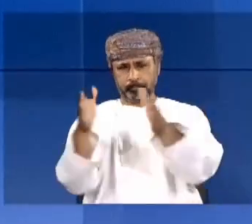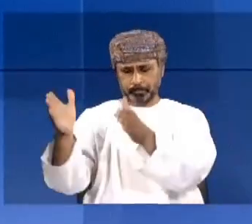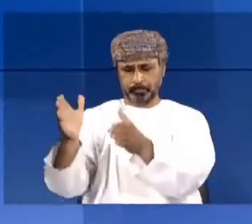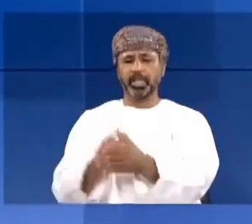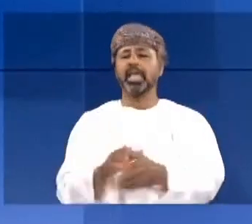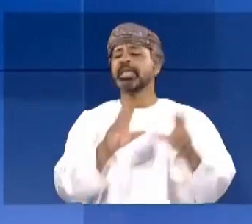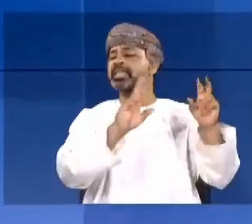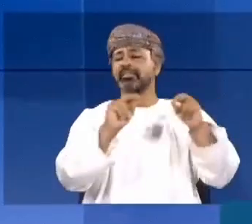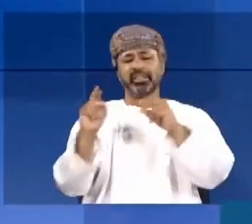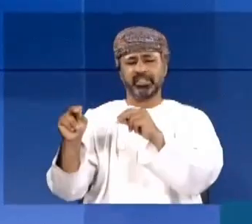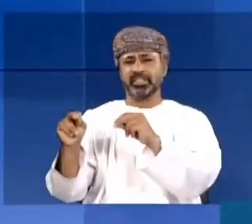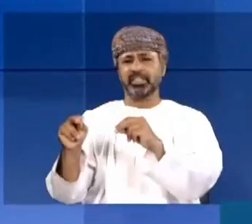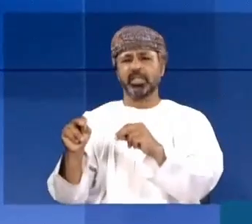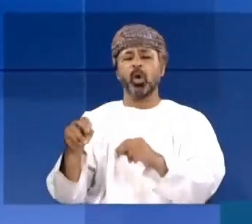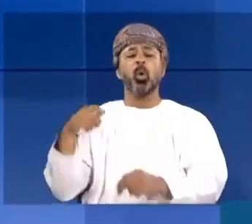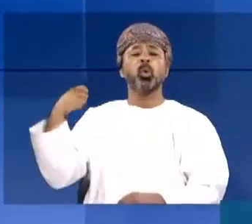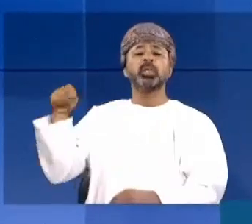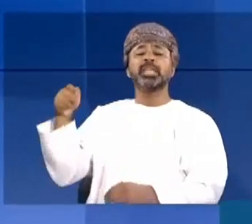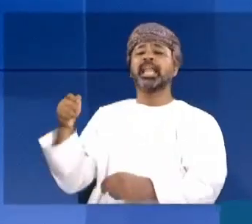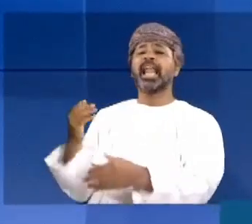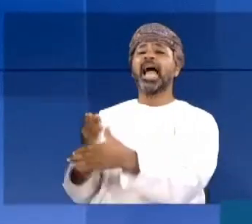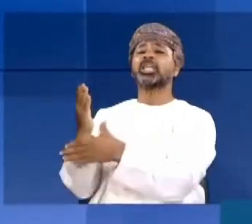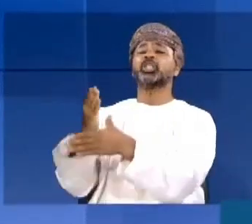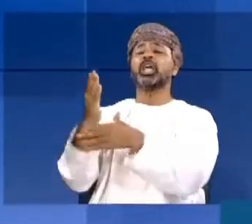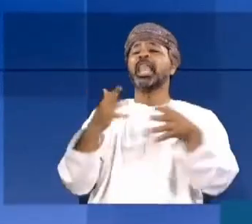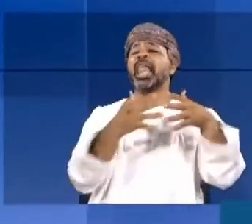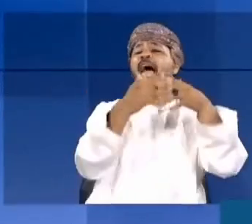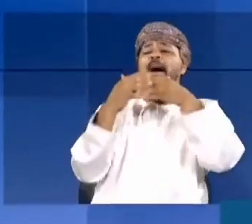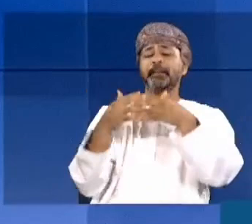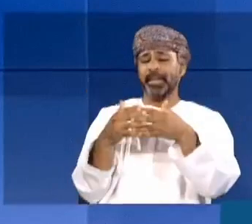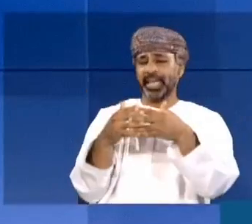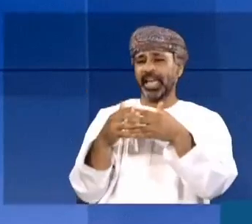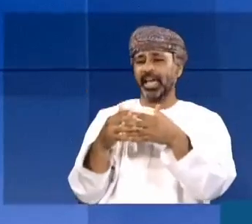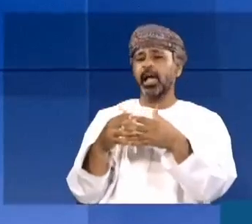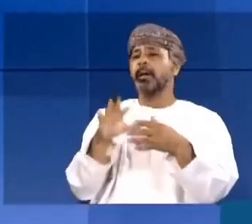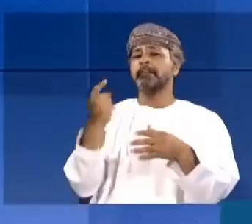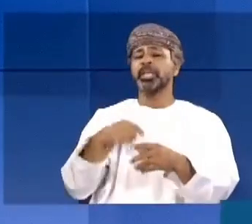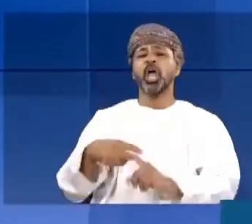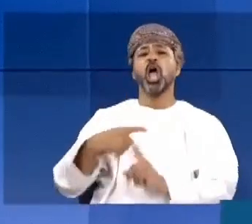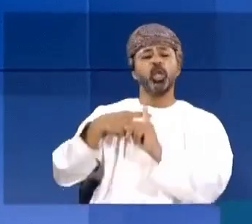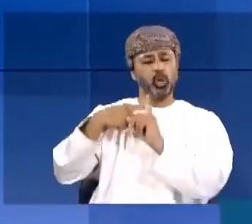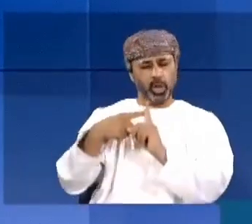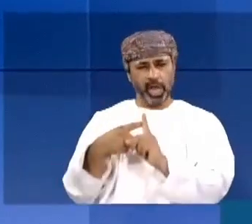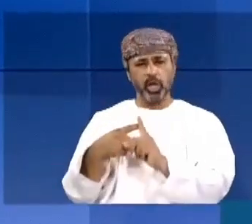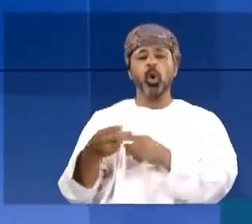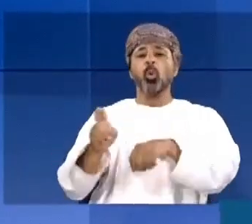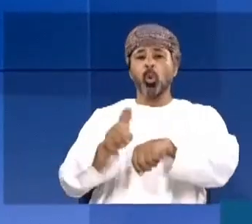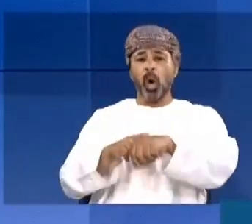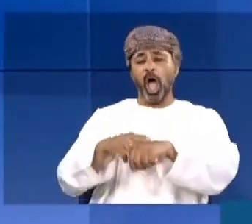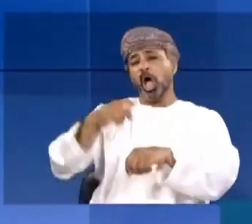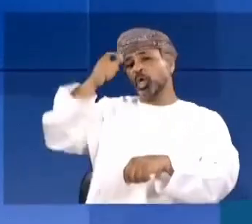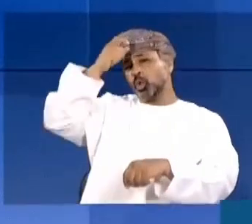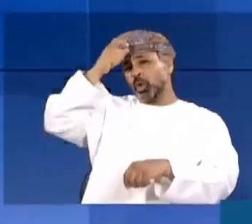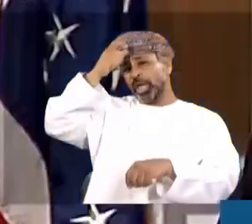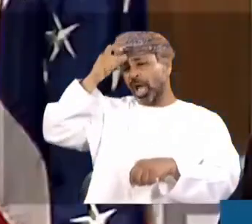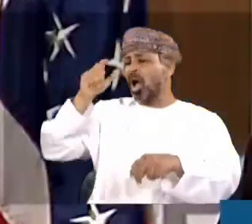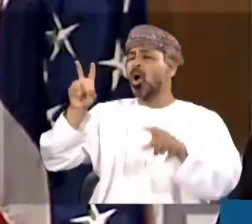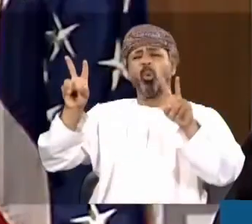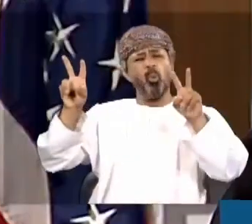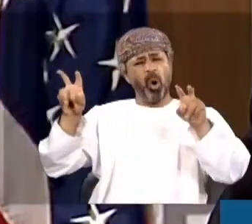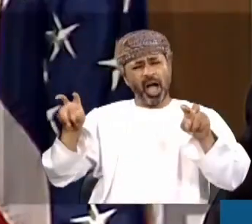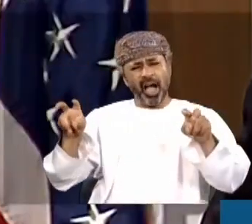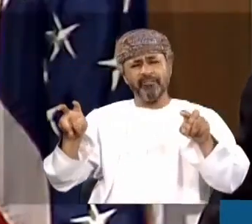وفي سياق متصل، دعا وزير الخارجية الأمريكي مايك بومبيو اليونان وتركيا إلى خفض التوتر